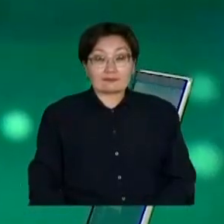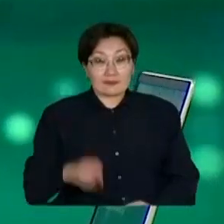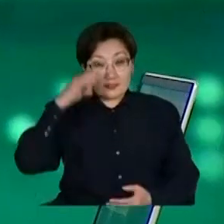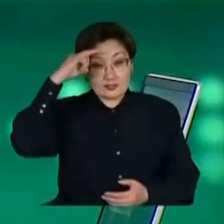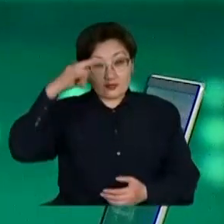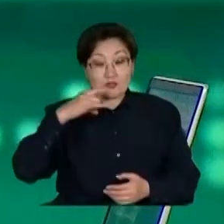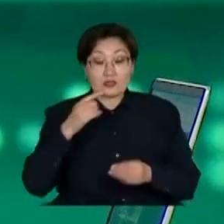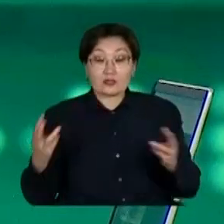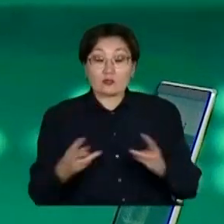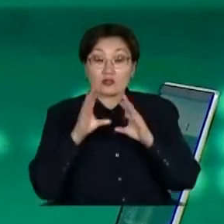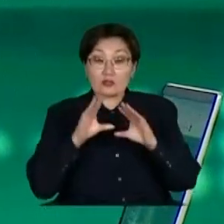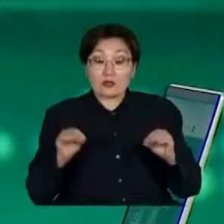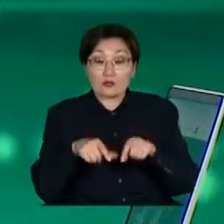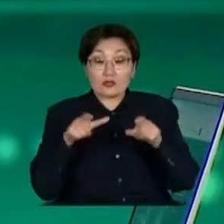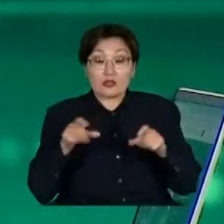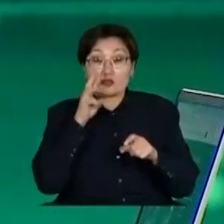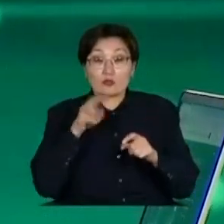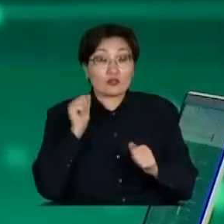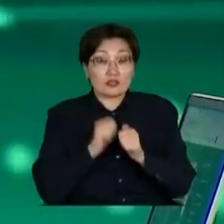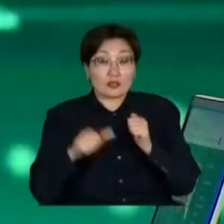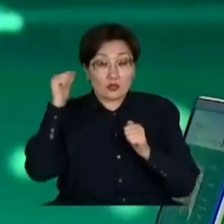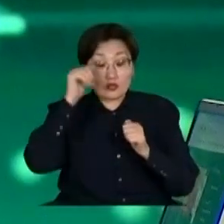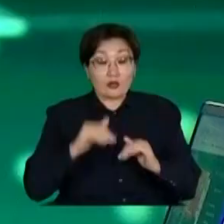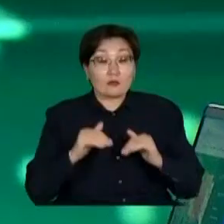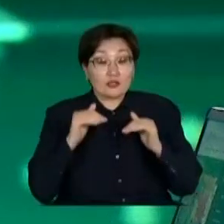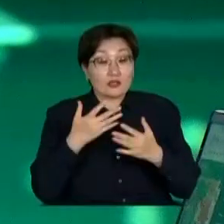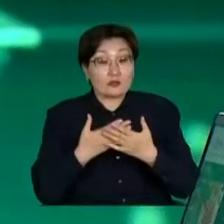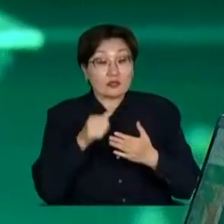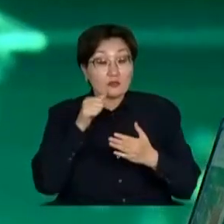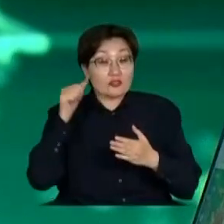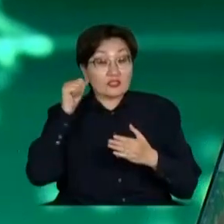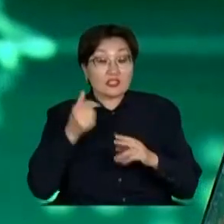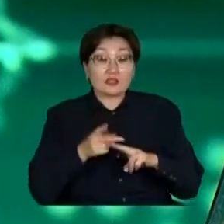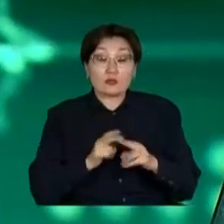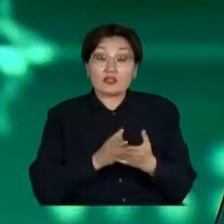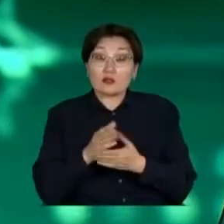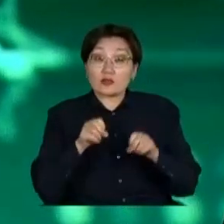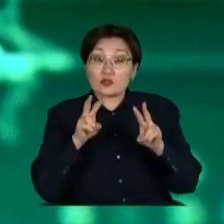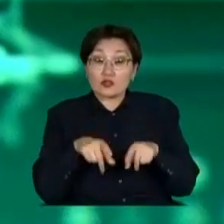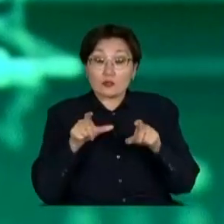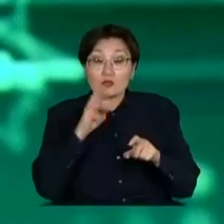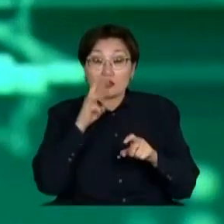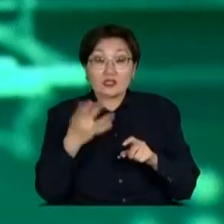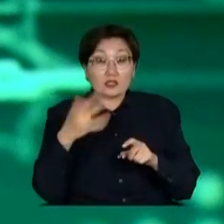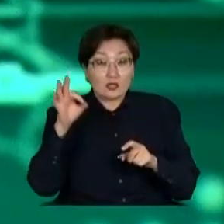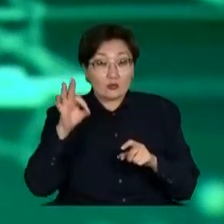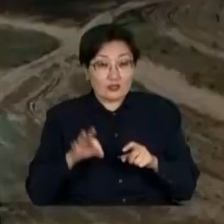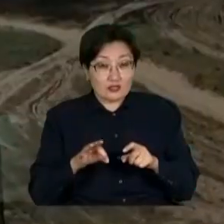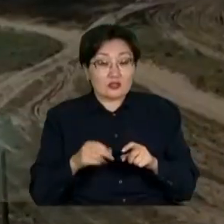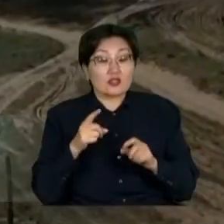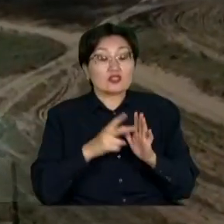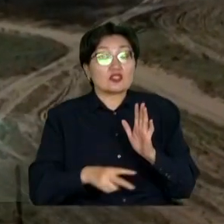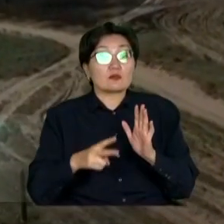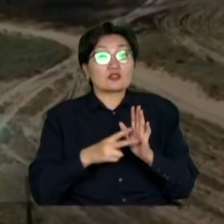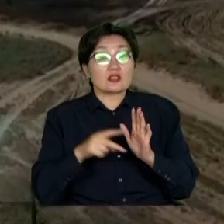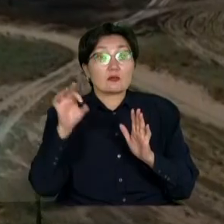Елімізде өрт сөндірушілердің жалақысы жыл сайын көтеріліп келеді. Мәселен, былтырдан бері аталған сала мамандарының айлығы 50%-дан